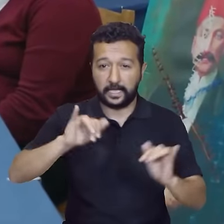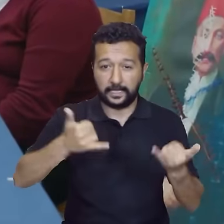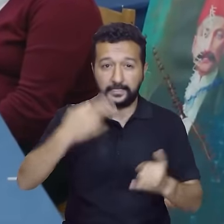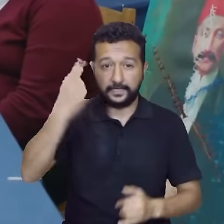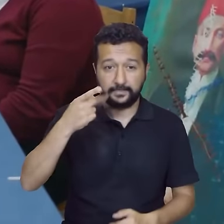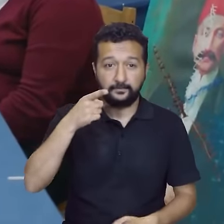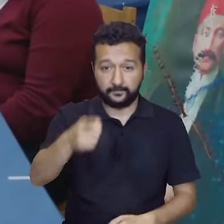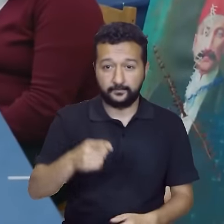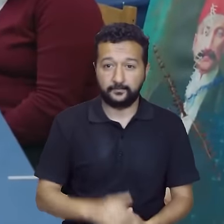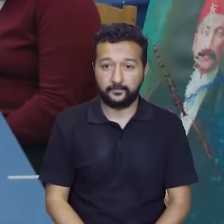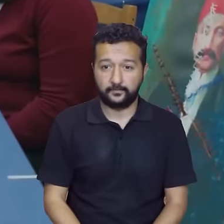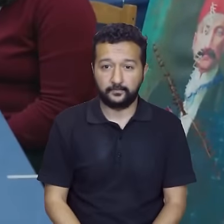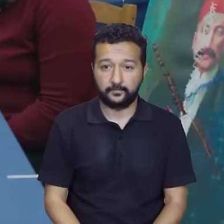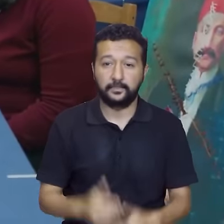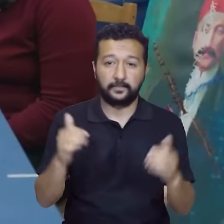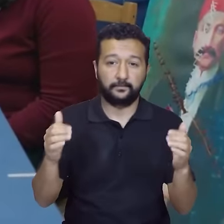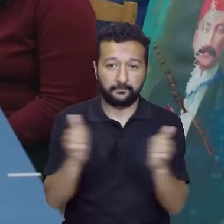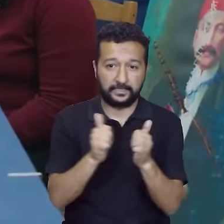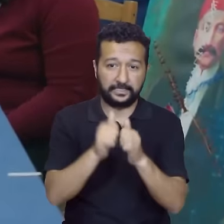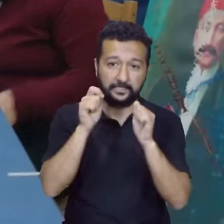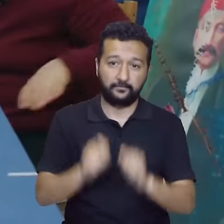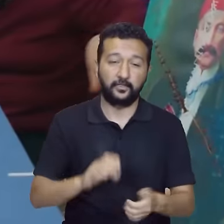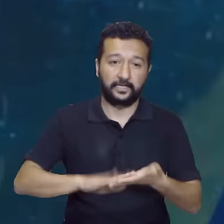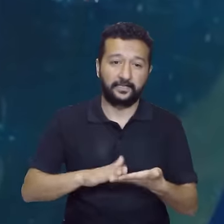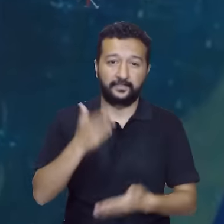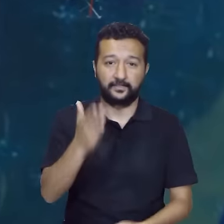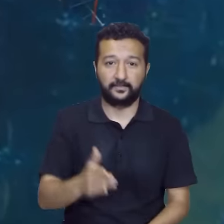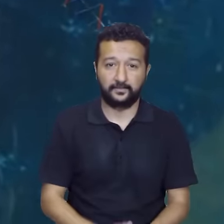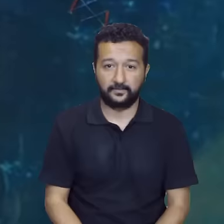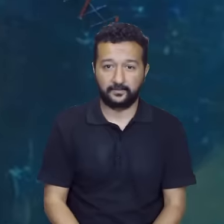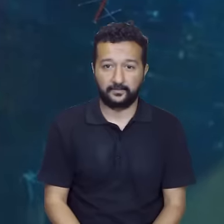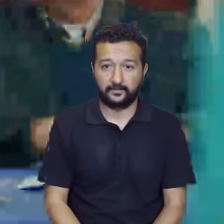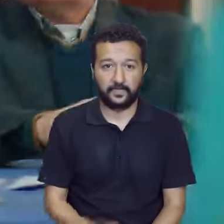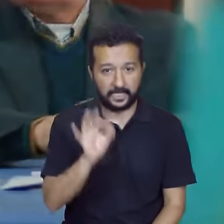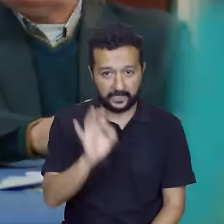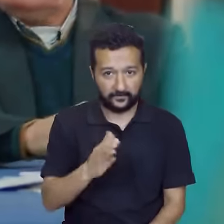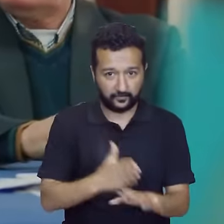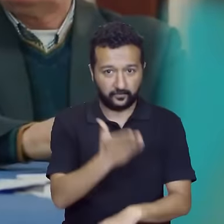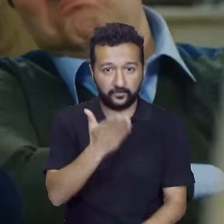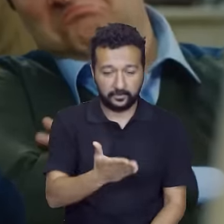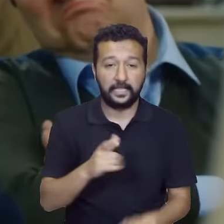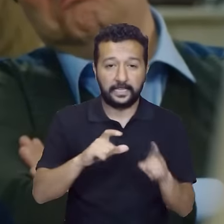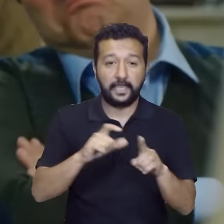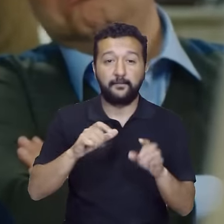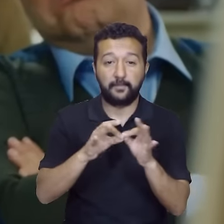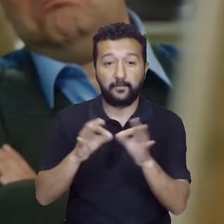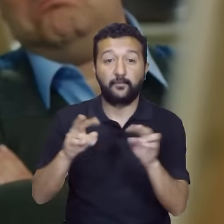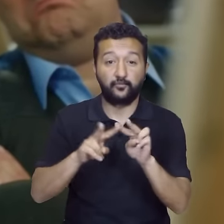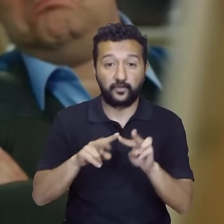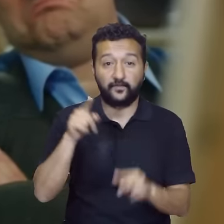paramparça olmuş tabloyu birleştiriyorlar arkadaşlar. Evet. Ve Dembaba